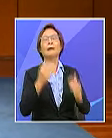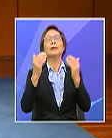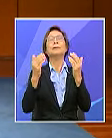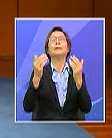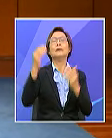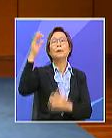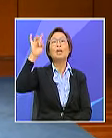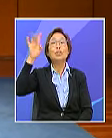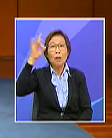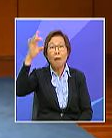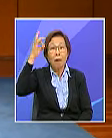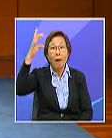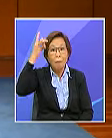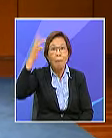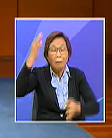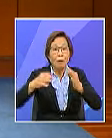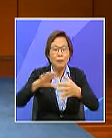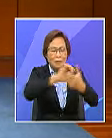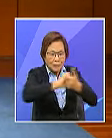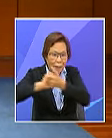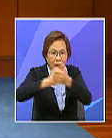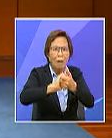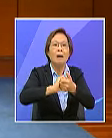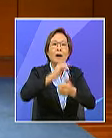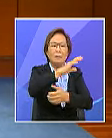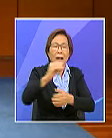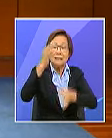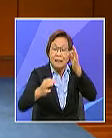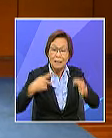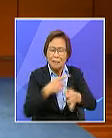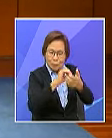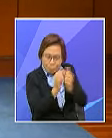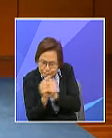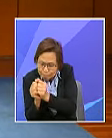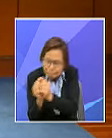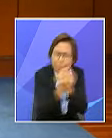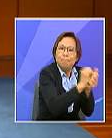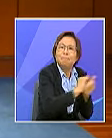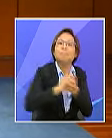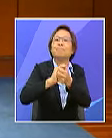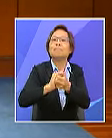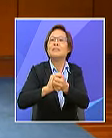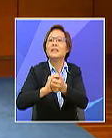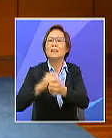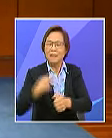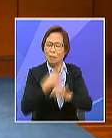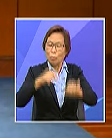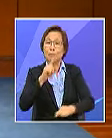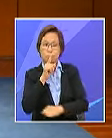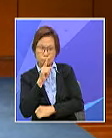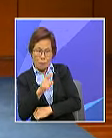Insyaallah jika kita bersatu Jika Kita Bersama kita akan dapat memastikan